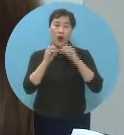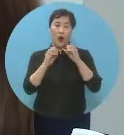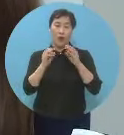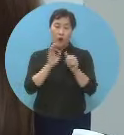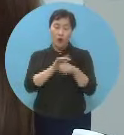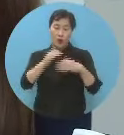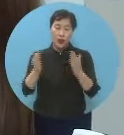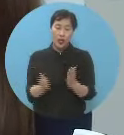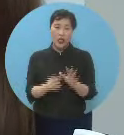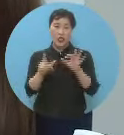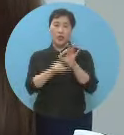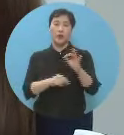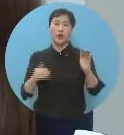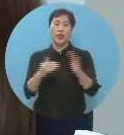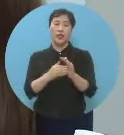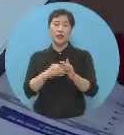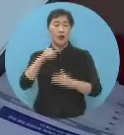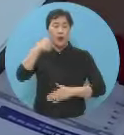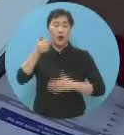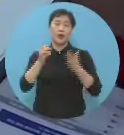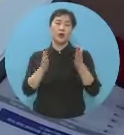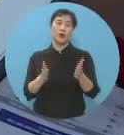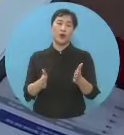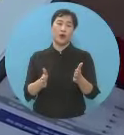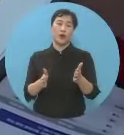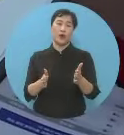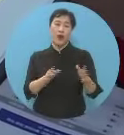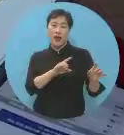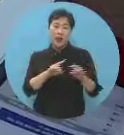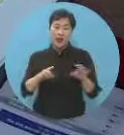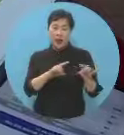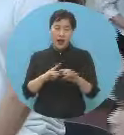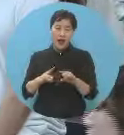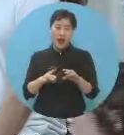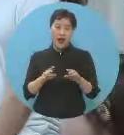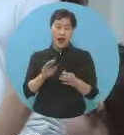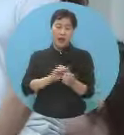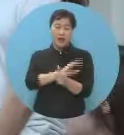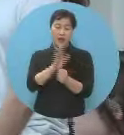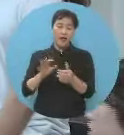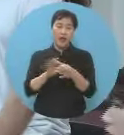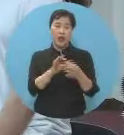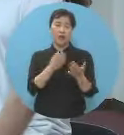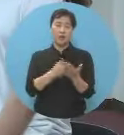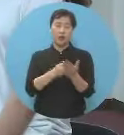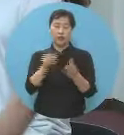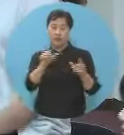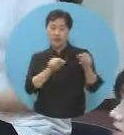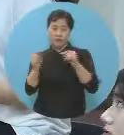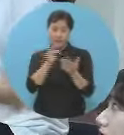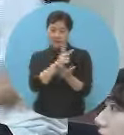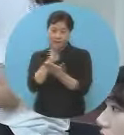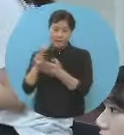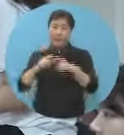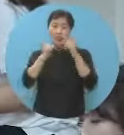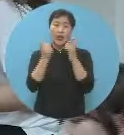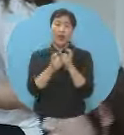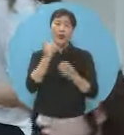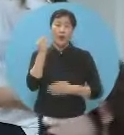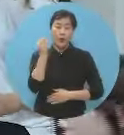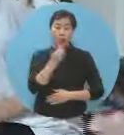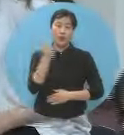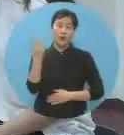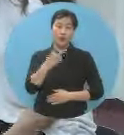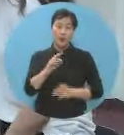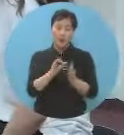홍보 응원단은 오는 10월까지 5달 동안 실시간으로 비엔날레 관련 소식을 취재해 개인이 운영하는